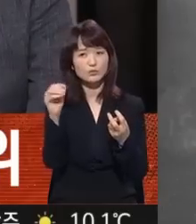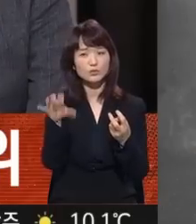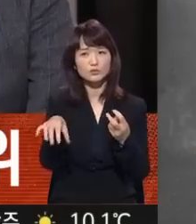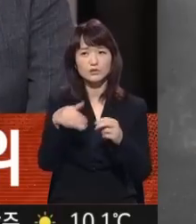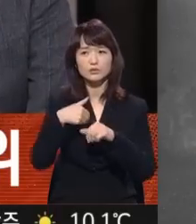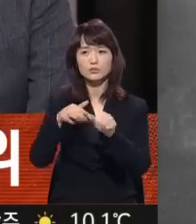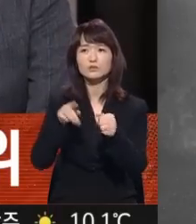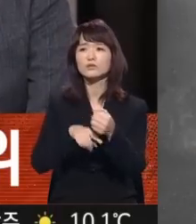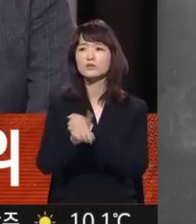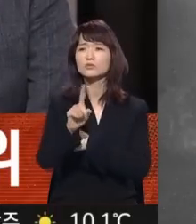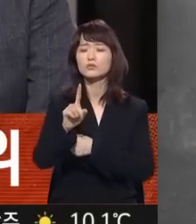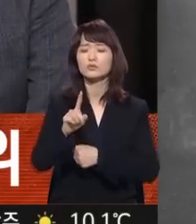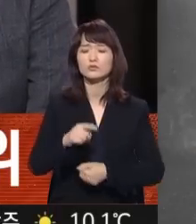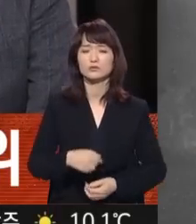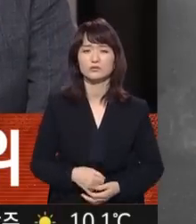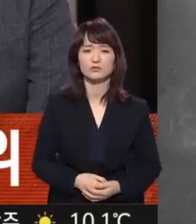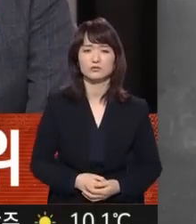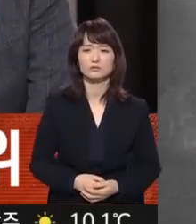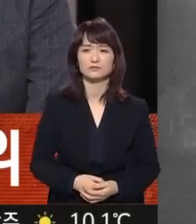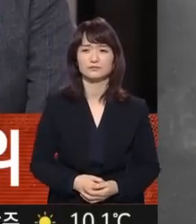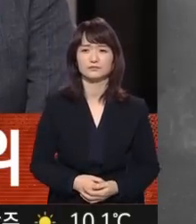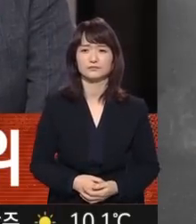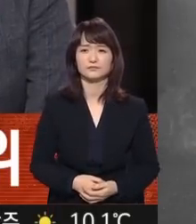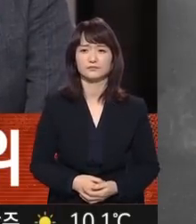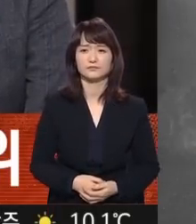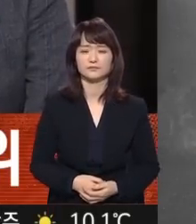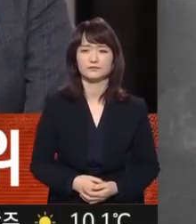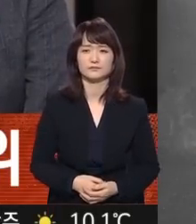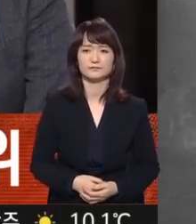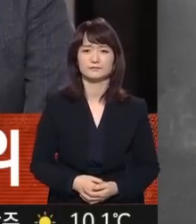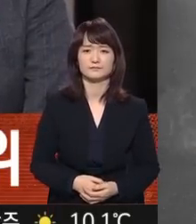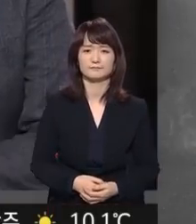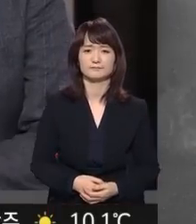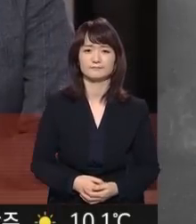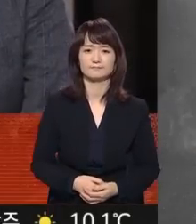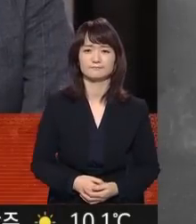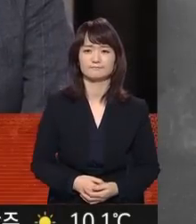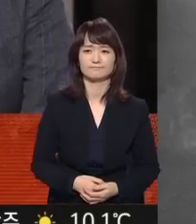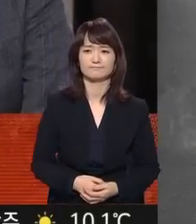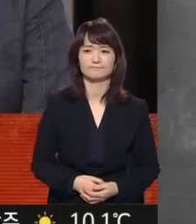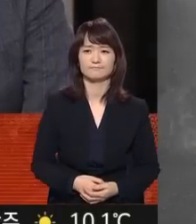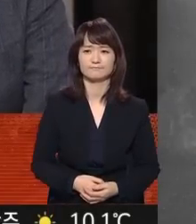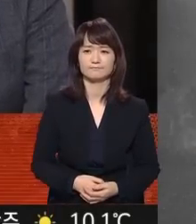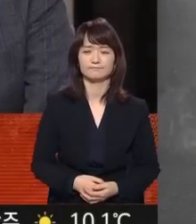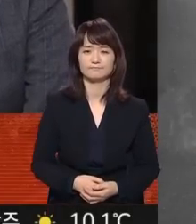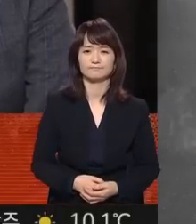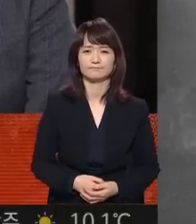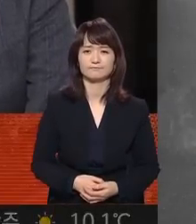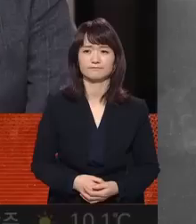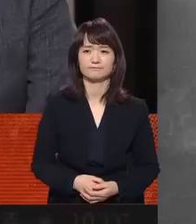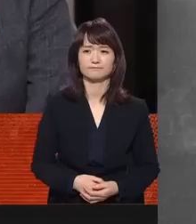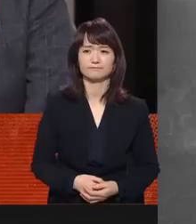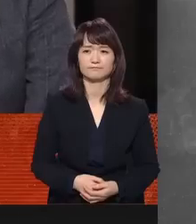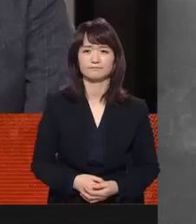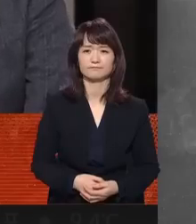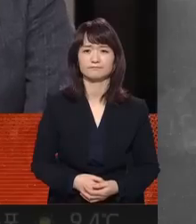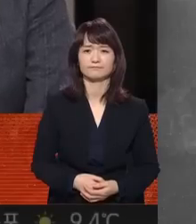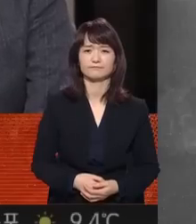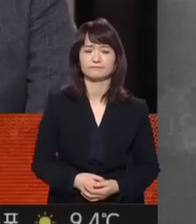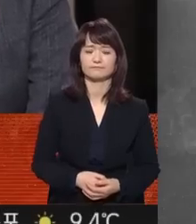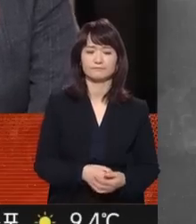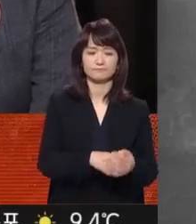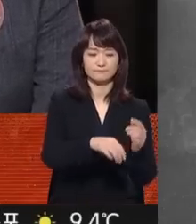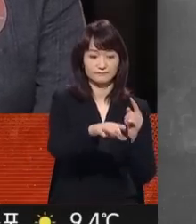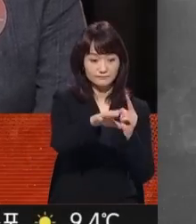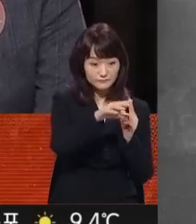그것도 좀 따지고 싶고 자 일단 생중계에만 했으면 그걸로 저희가 사건만 해서 다루지